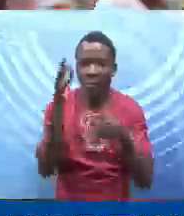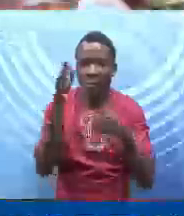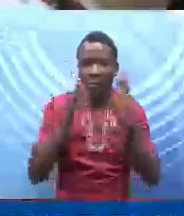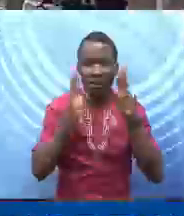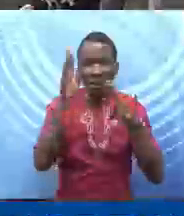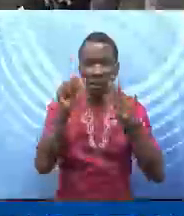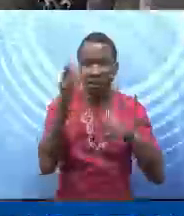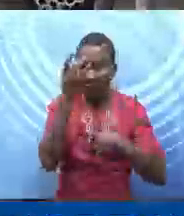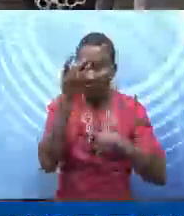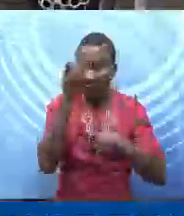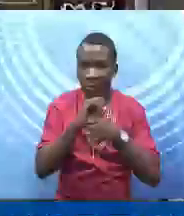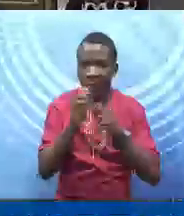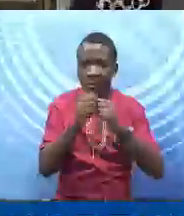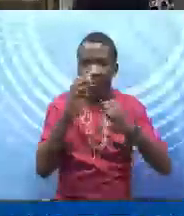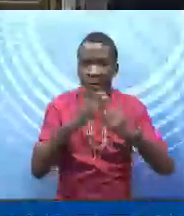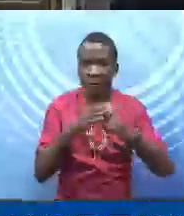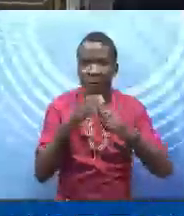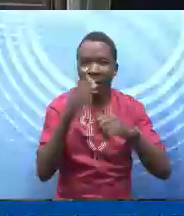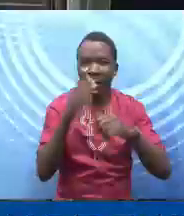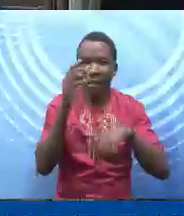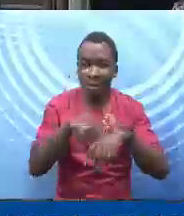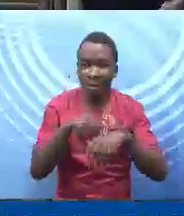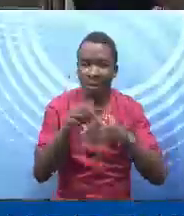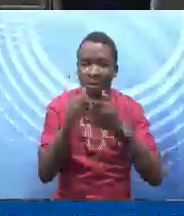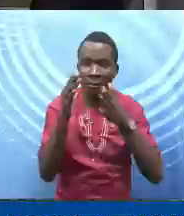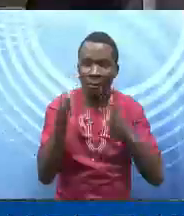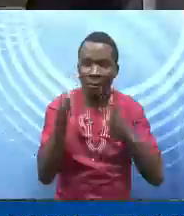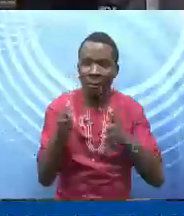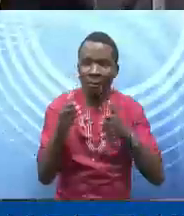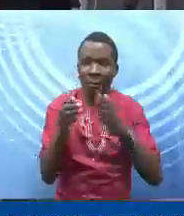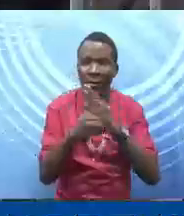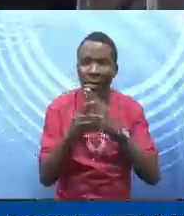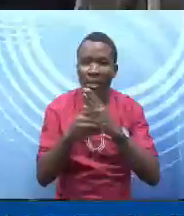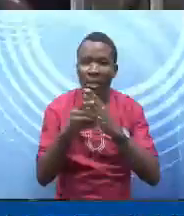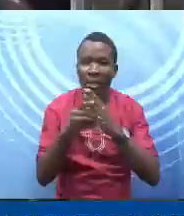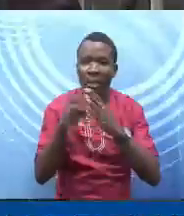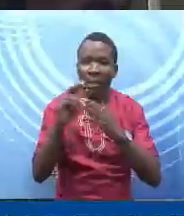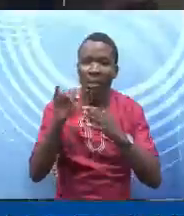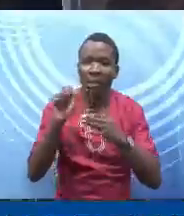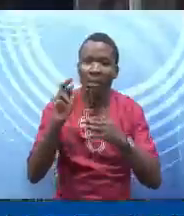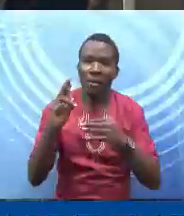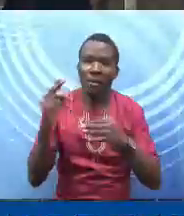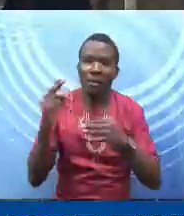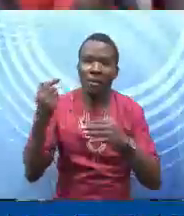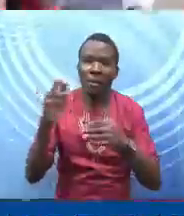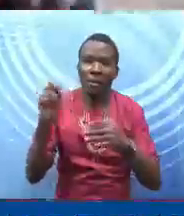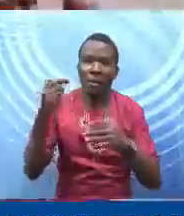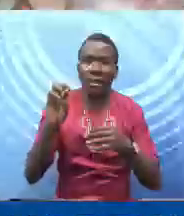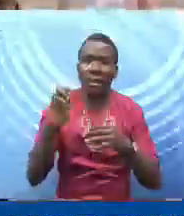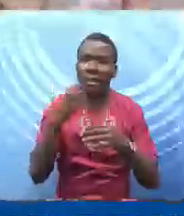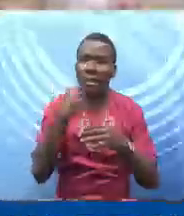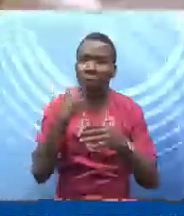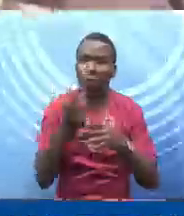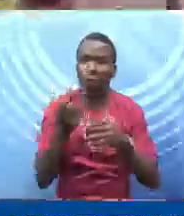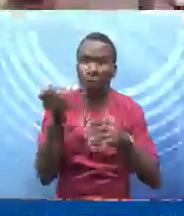kuba bashobora kwandura COVID-19. Icyo gihe umuyobozi ishingwa bikorwa akarere ka Nyarugenge bwana Ngabonziza Emmy yatangaje ko hagiye gushyirwaho